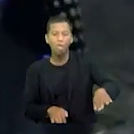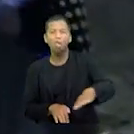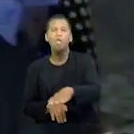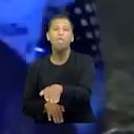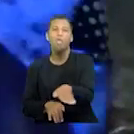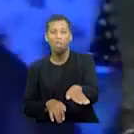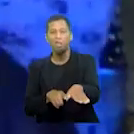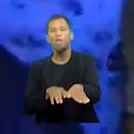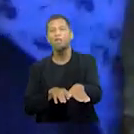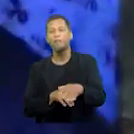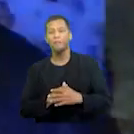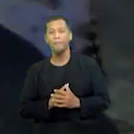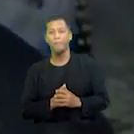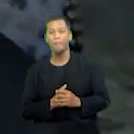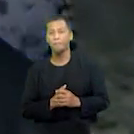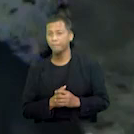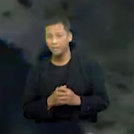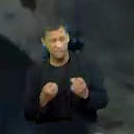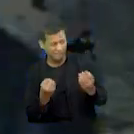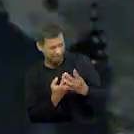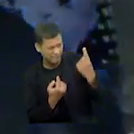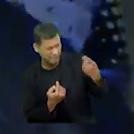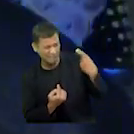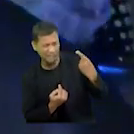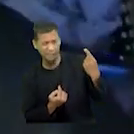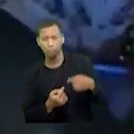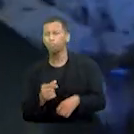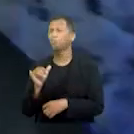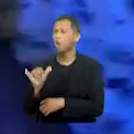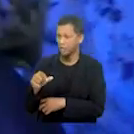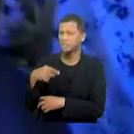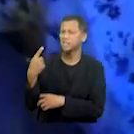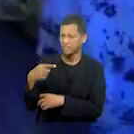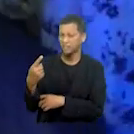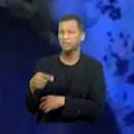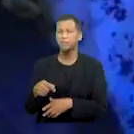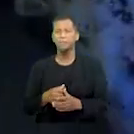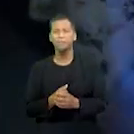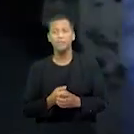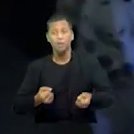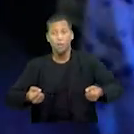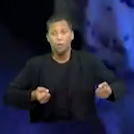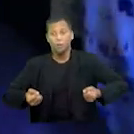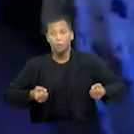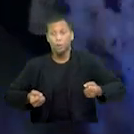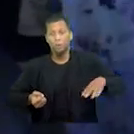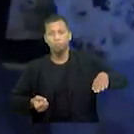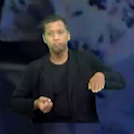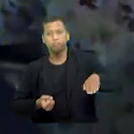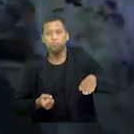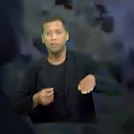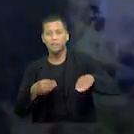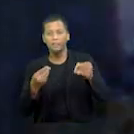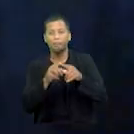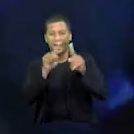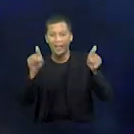sini? Sering-sering, Pak. Sering. Ini yang terakhir ini apa dengan apa ini? Kalau yang ini truk kontainer bermuatan triplek